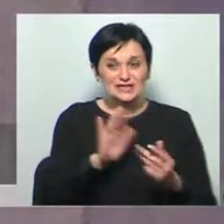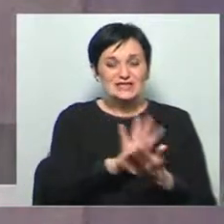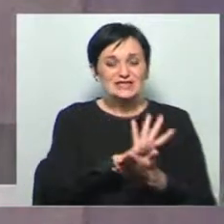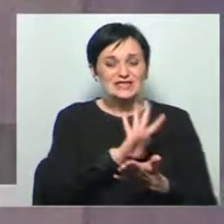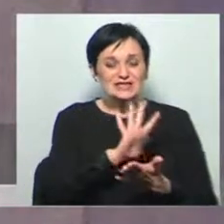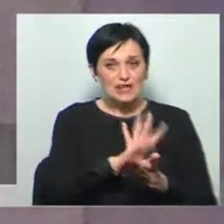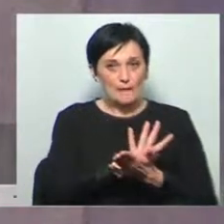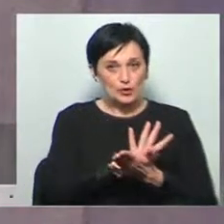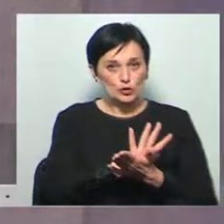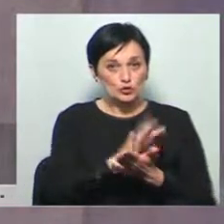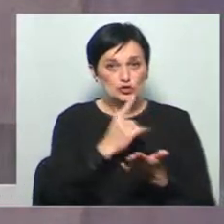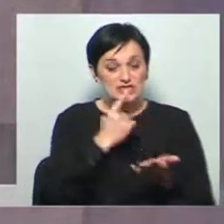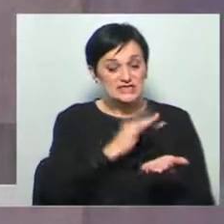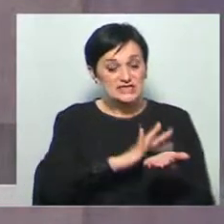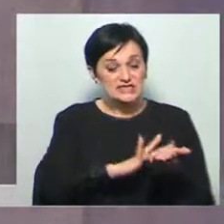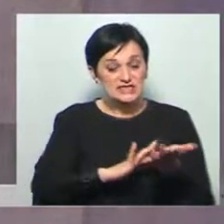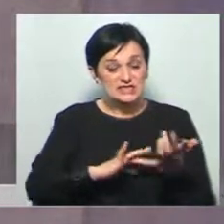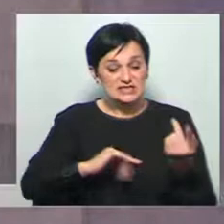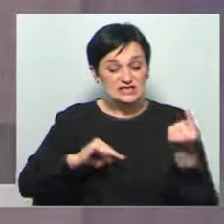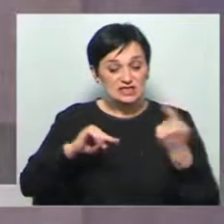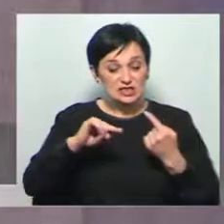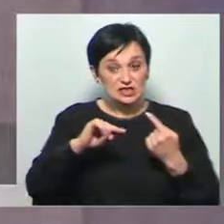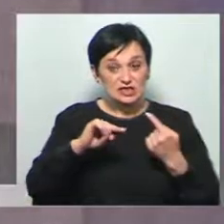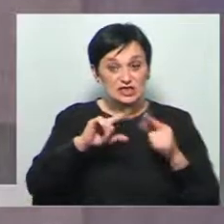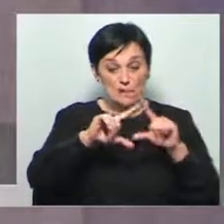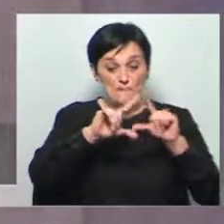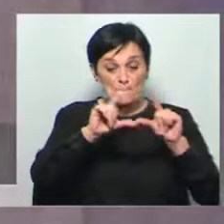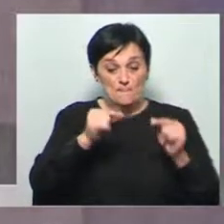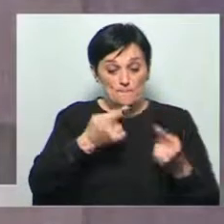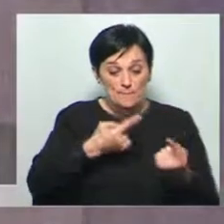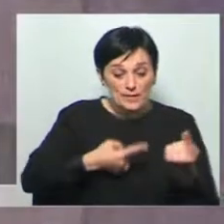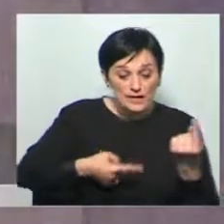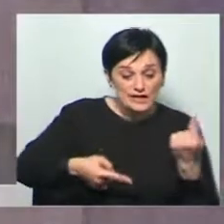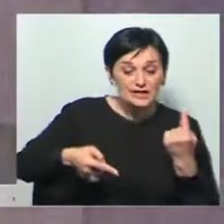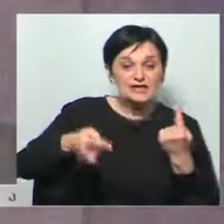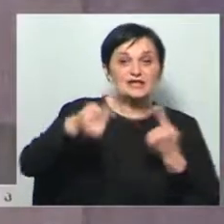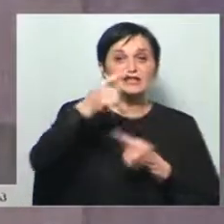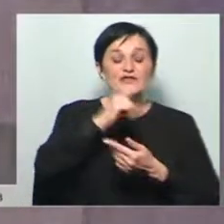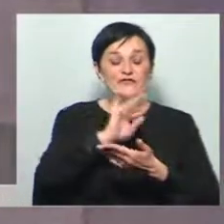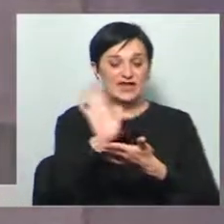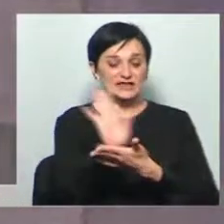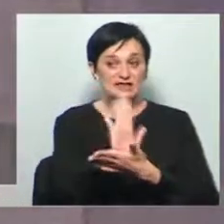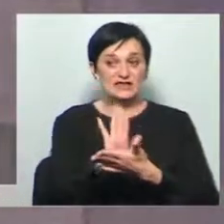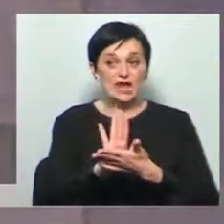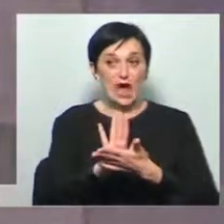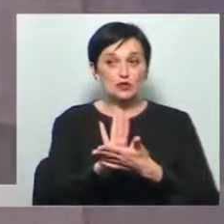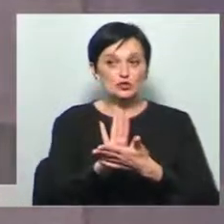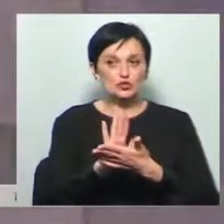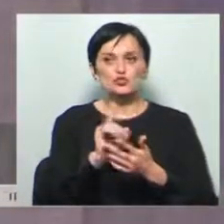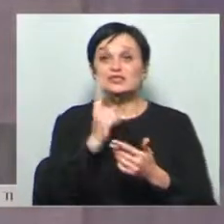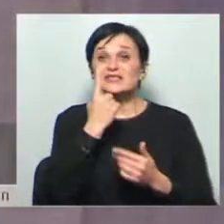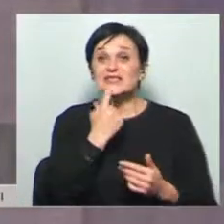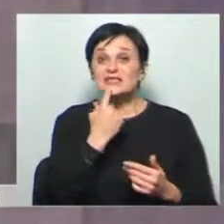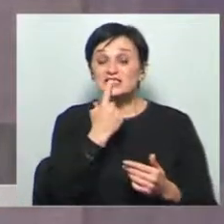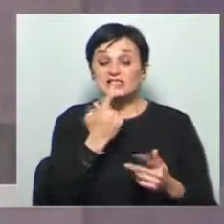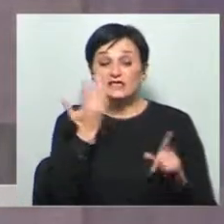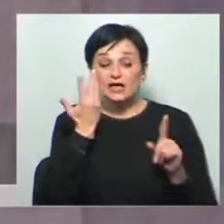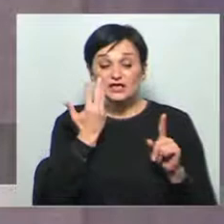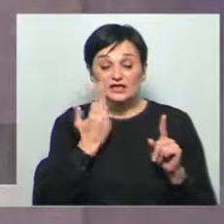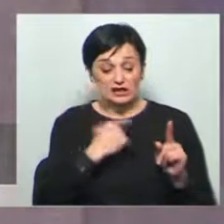დაბინძურებულ სისხლს და ფილტვიდან მოგვაქვს გასუფთავებული სისხლი. ჟანგბადით ყველა დანარჩენ შემთხვევაში წითელი ნიშნავს იმას,